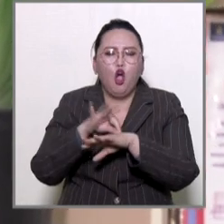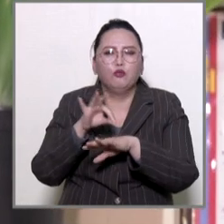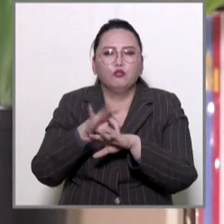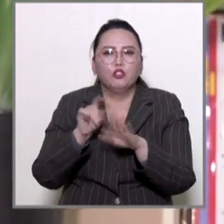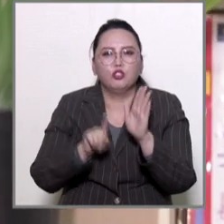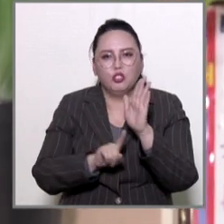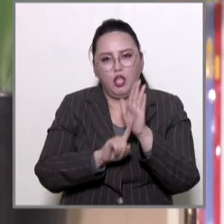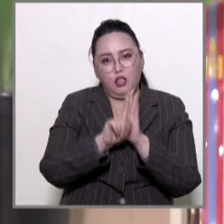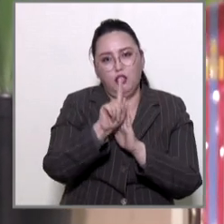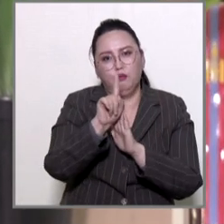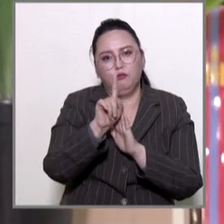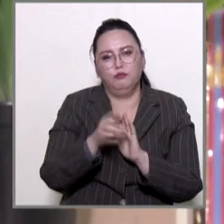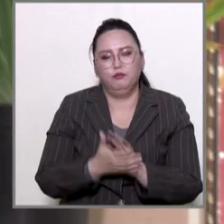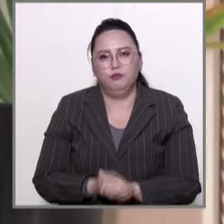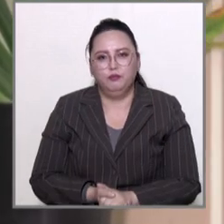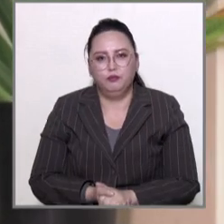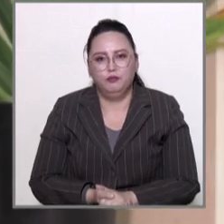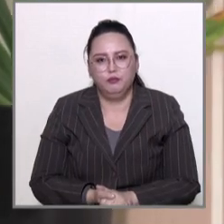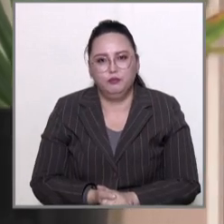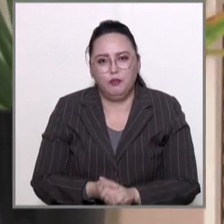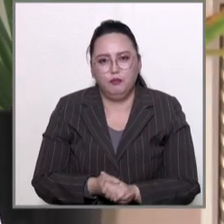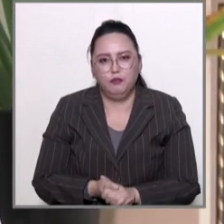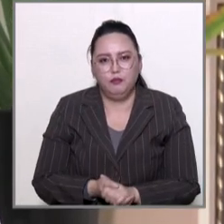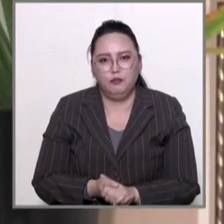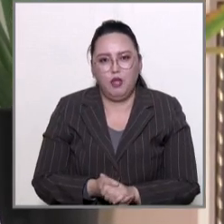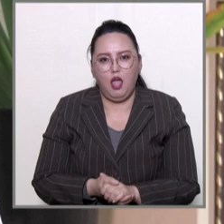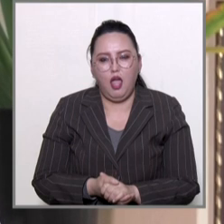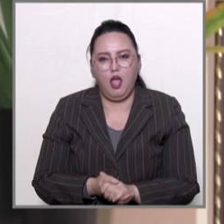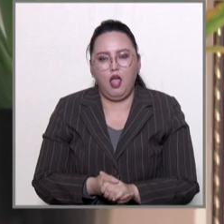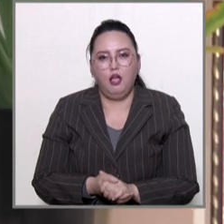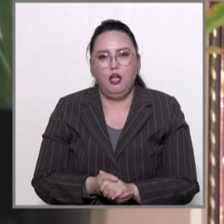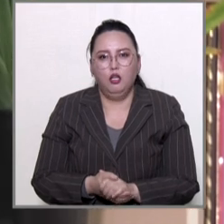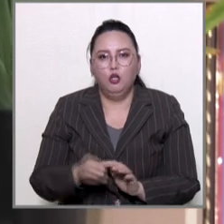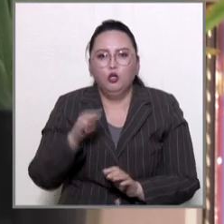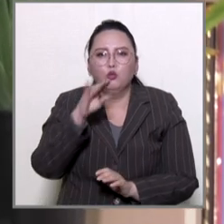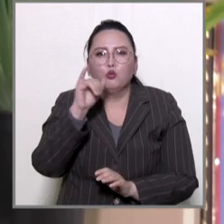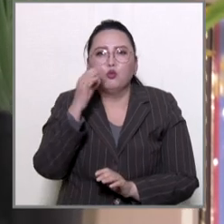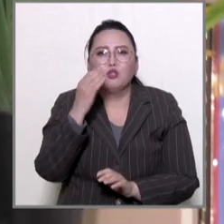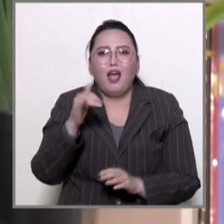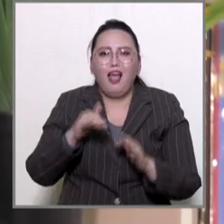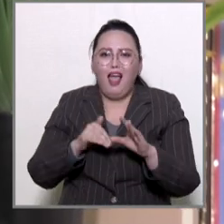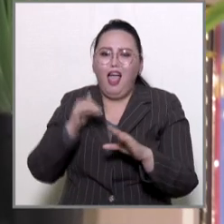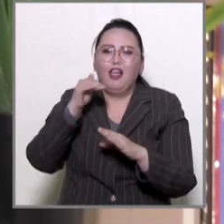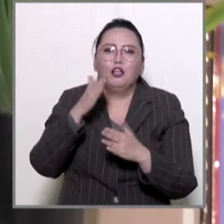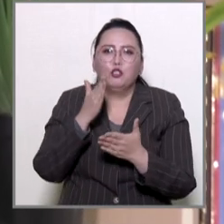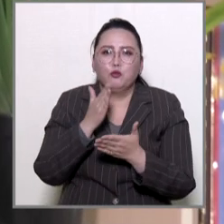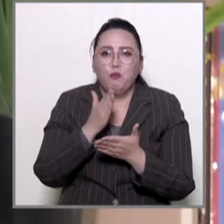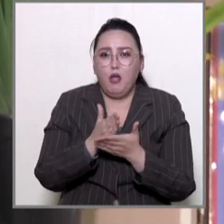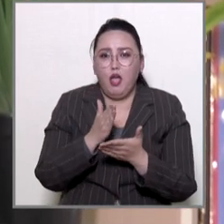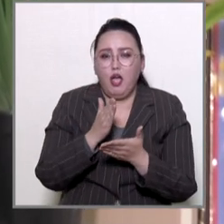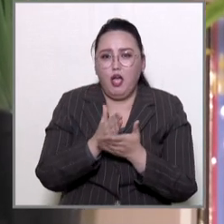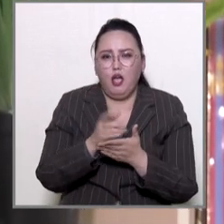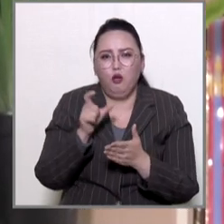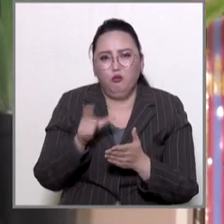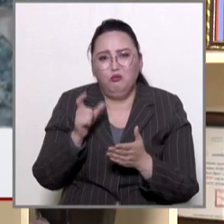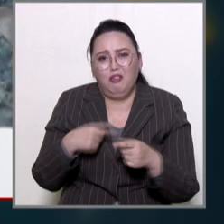хүлээлт. Албан тушаал ахих гэж байгаа хүнд дээд газрын тушаал ирэхгүй зовоох мэт аятайхан